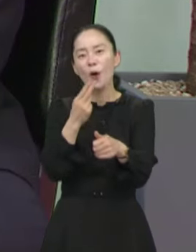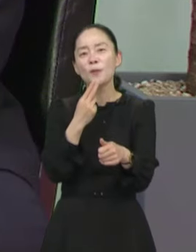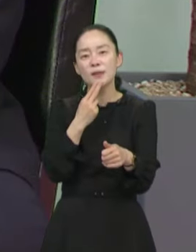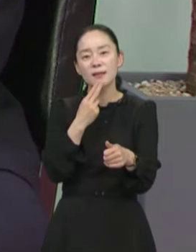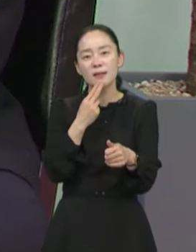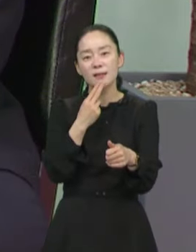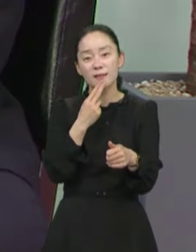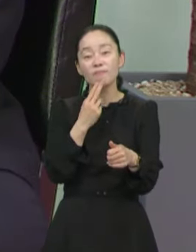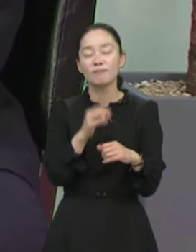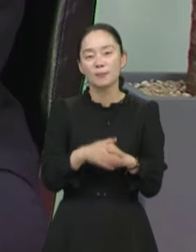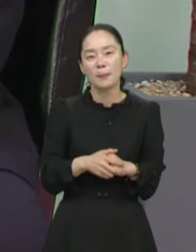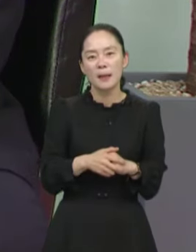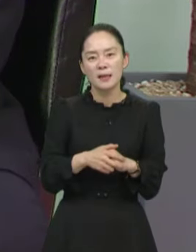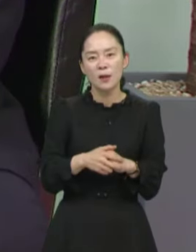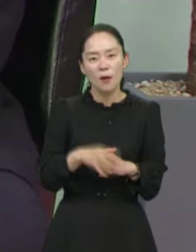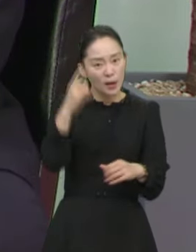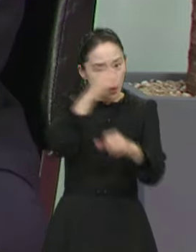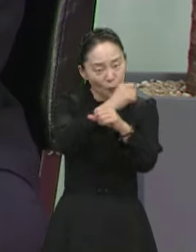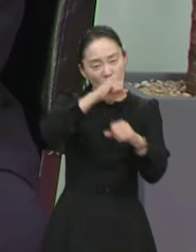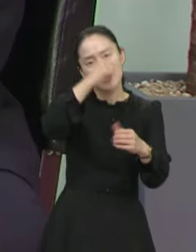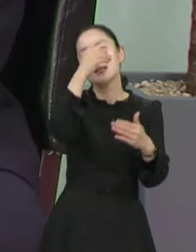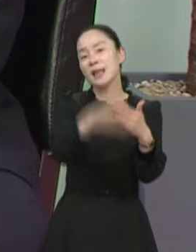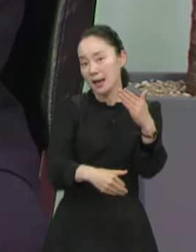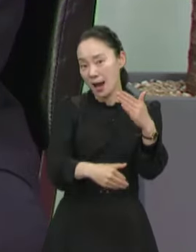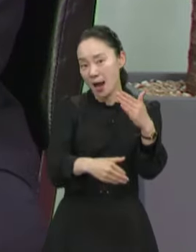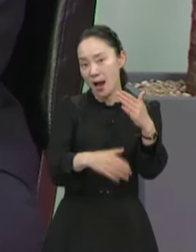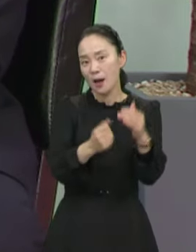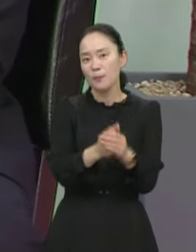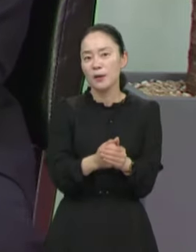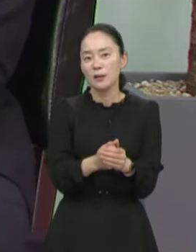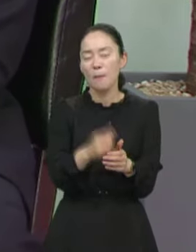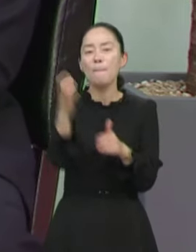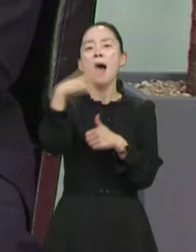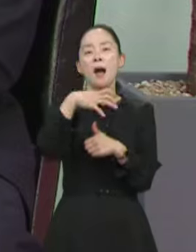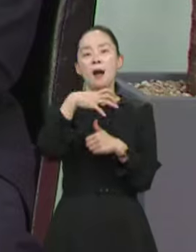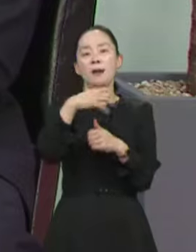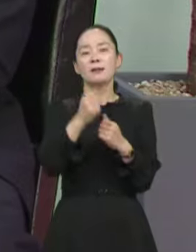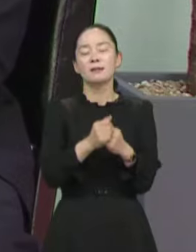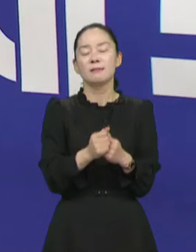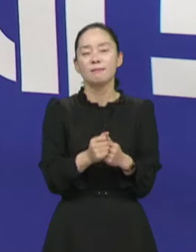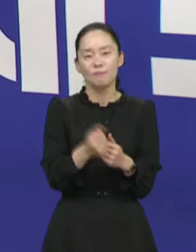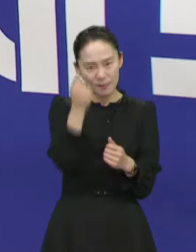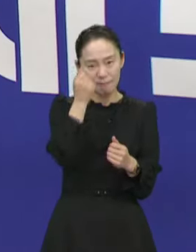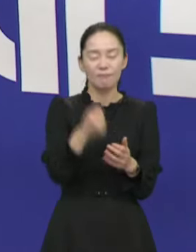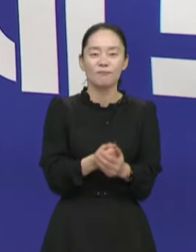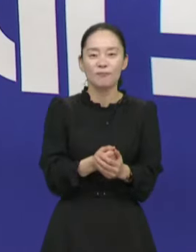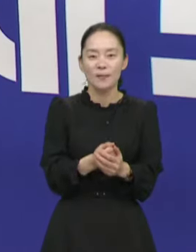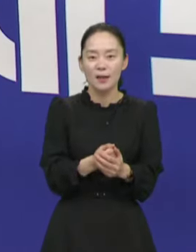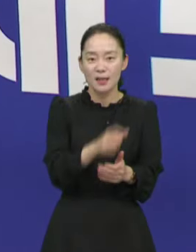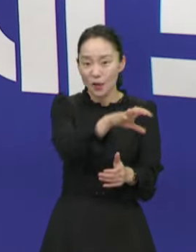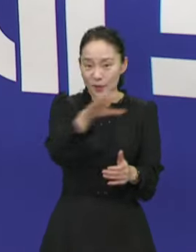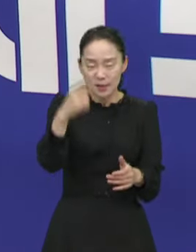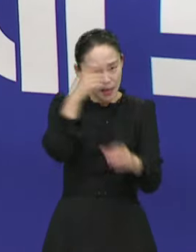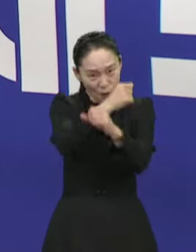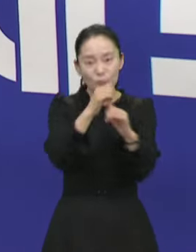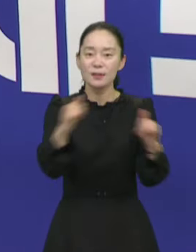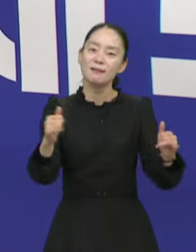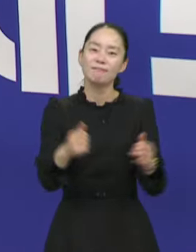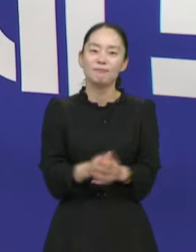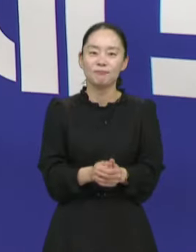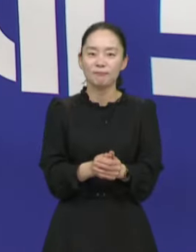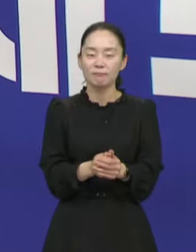rndd 예산 삭감을 저희가 일방적이고 폭력적으로 당했습니다 현장에 많은 연구자들이